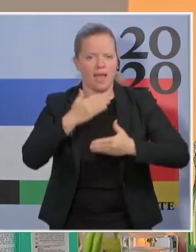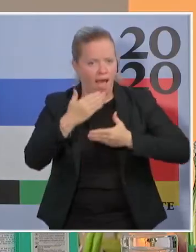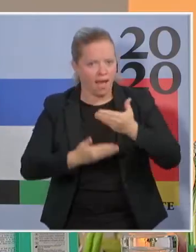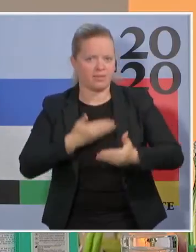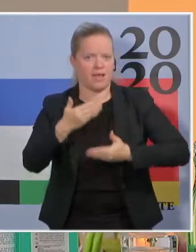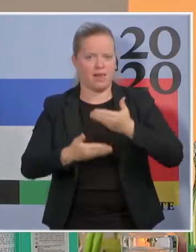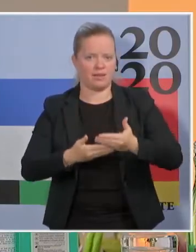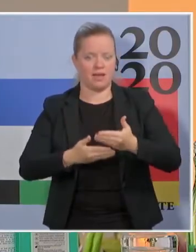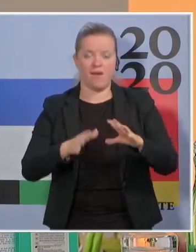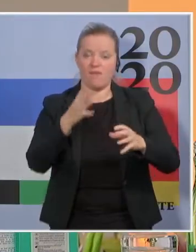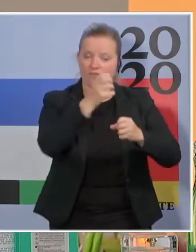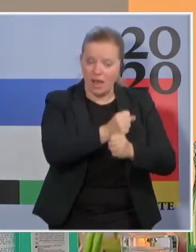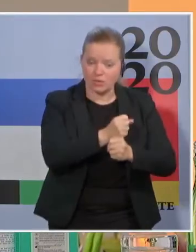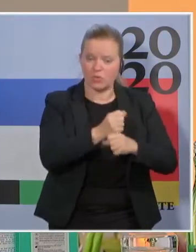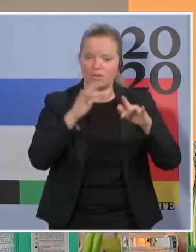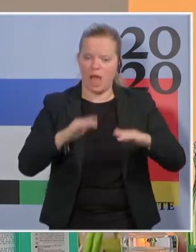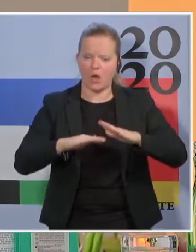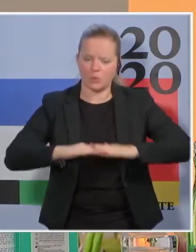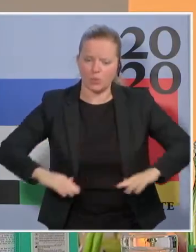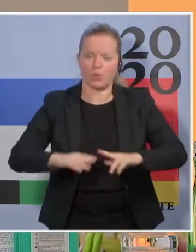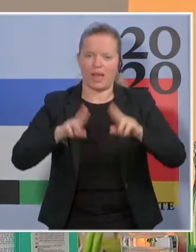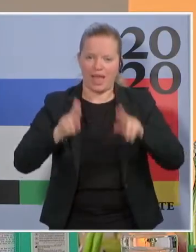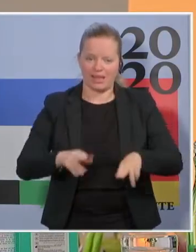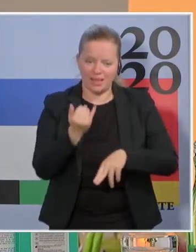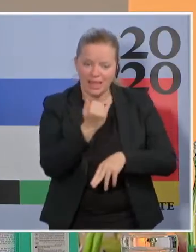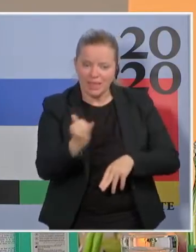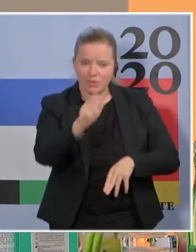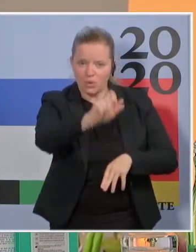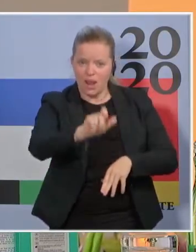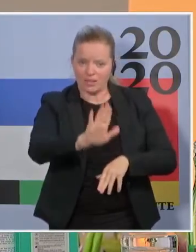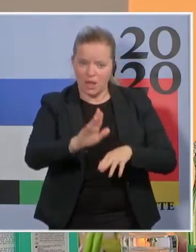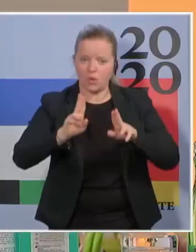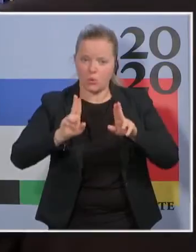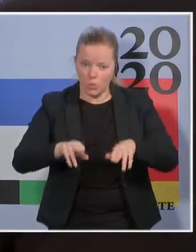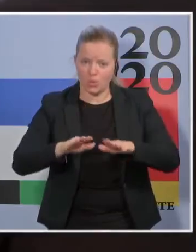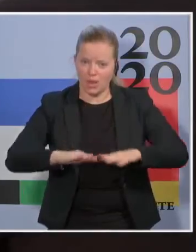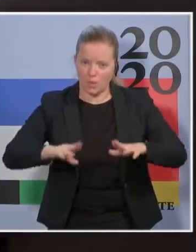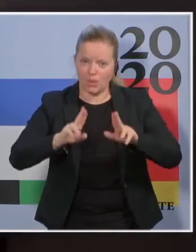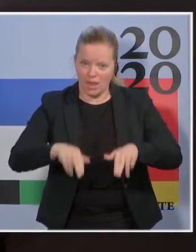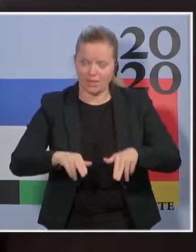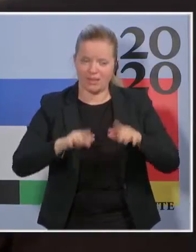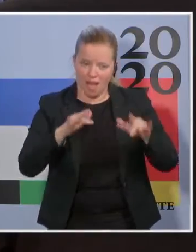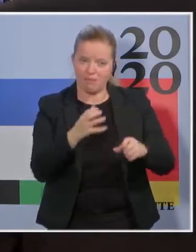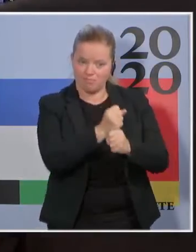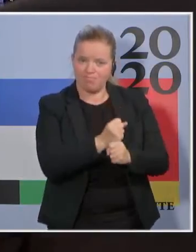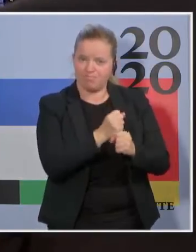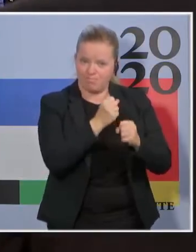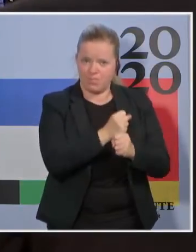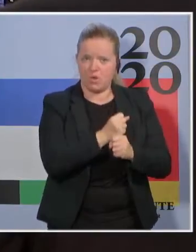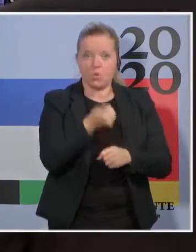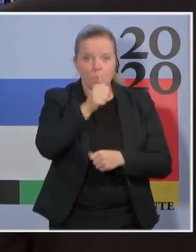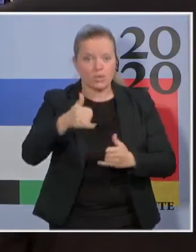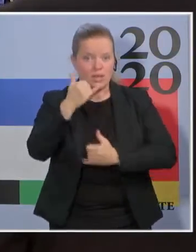als Wahrerin der Grundrechte der Individuen in den 100 Jahren ihres Bestehens hervorragend erfüllt